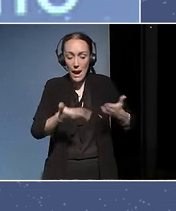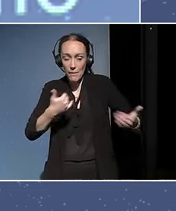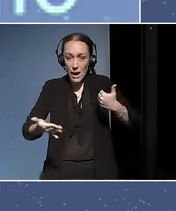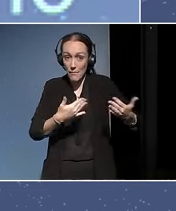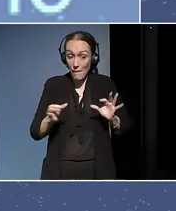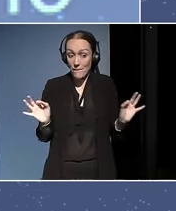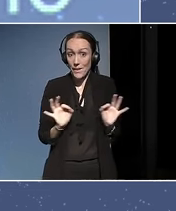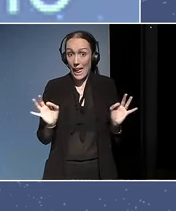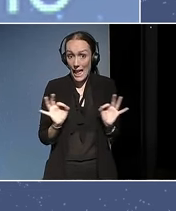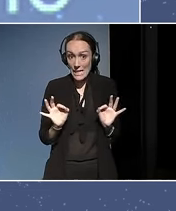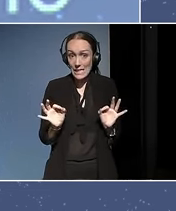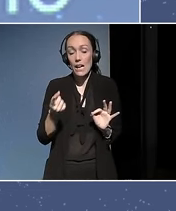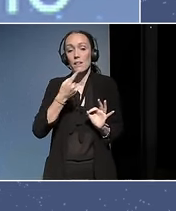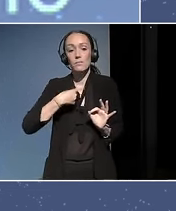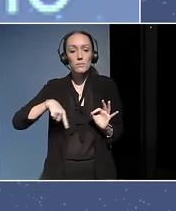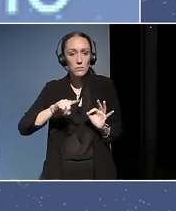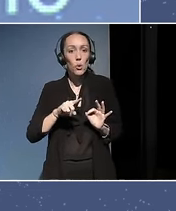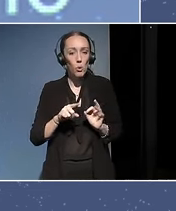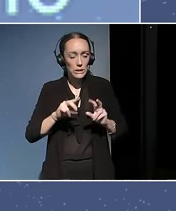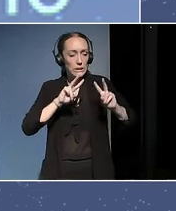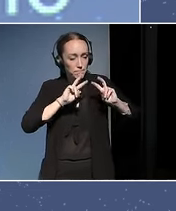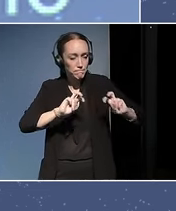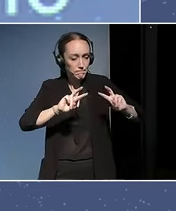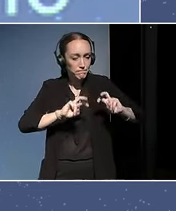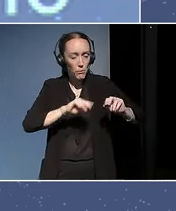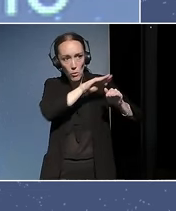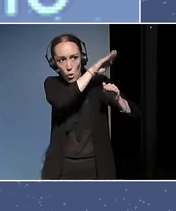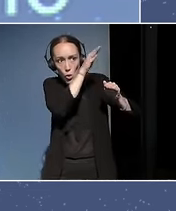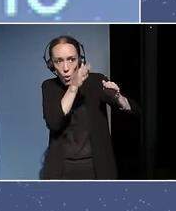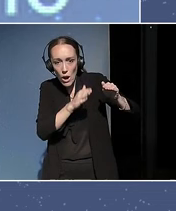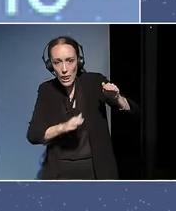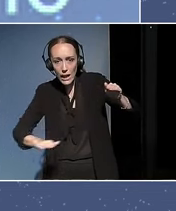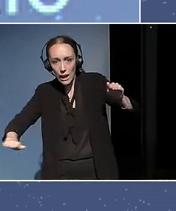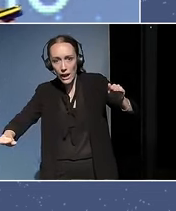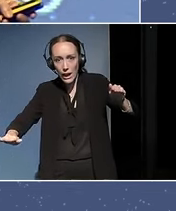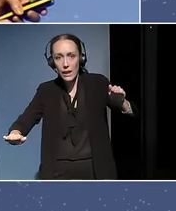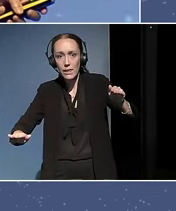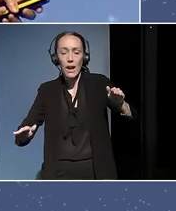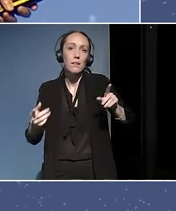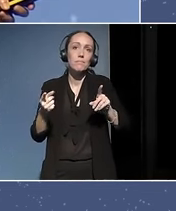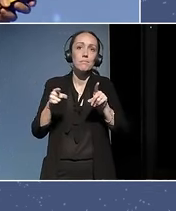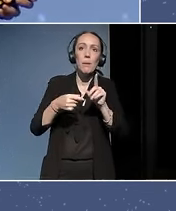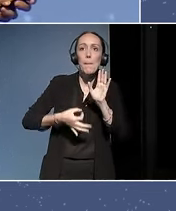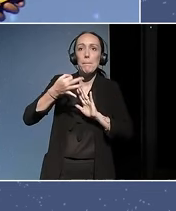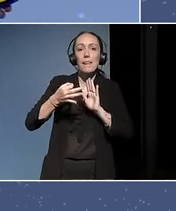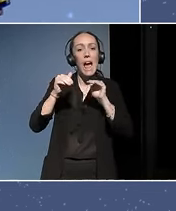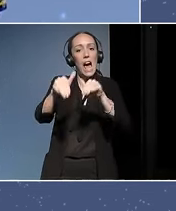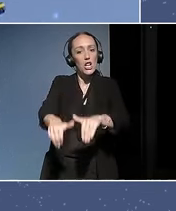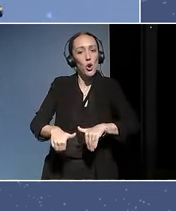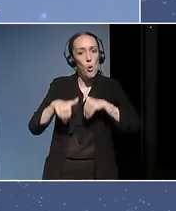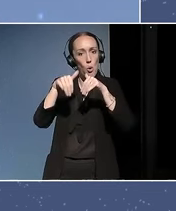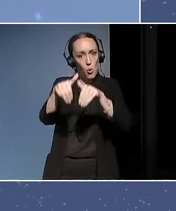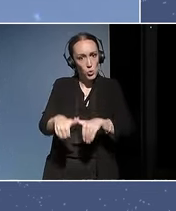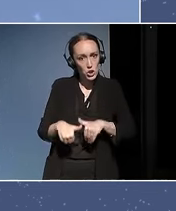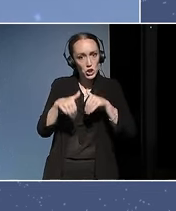mettiamo a setacciare il pendio all'inizio quindi facciamo una specie di ricerca archeologica in quello che poi diventa